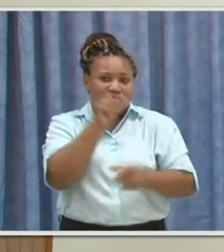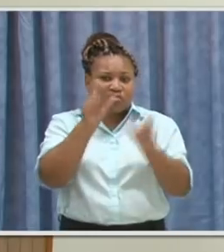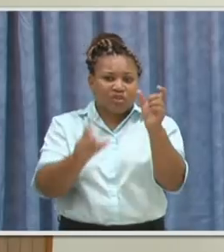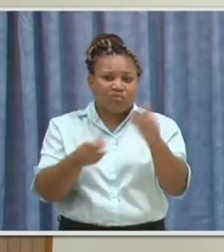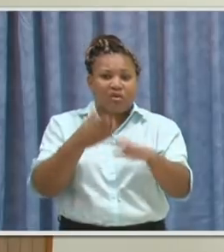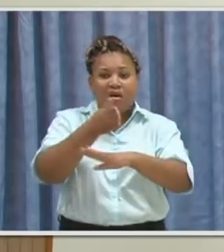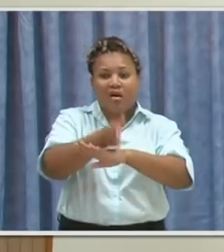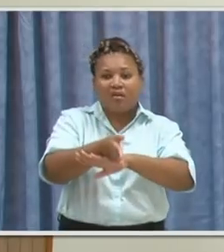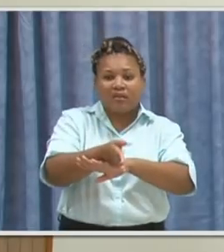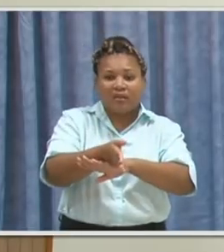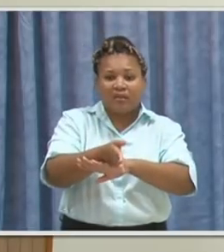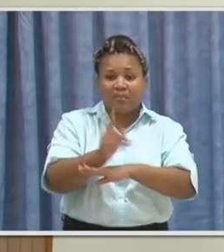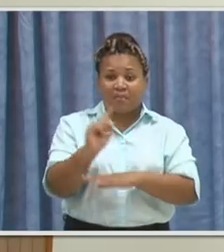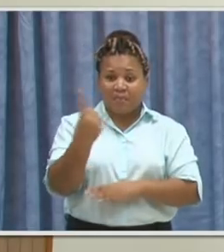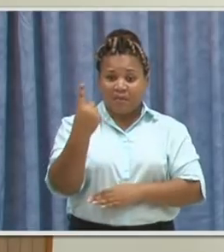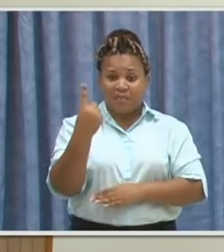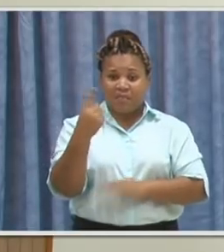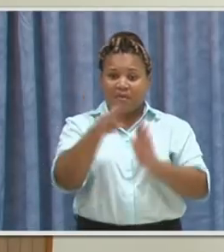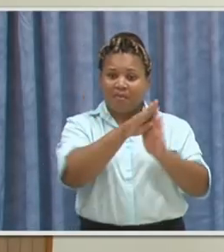nous donnons un bill.